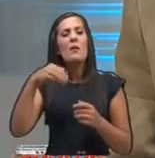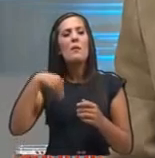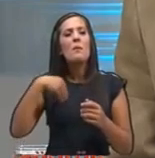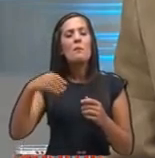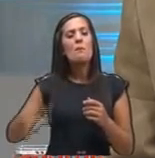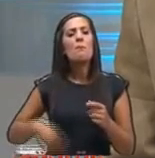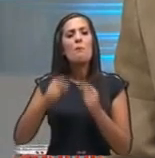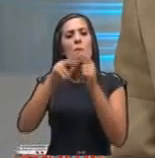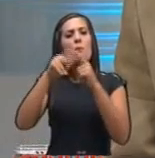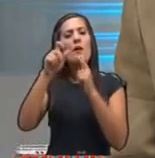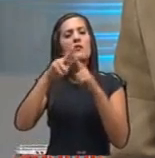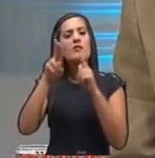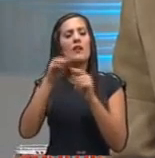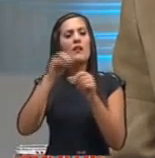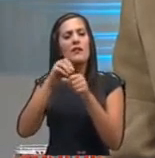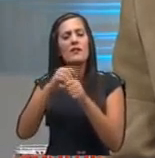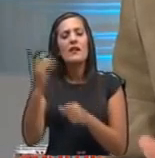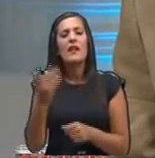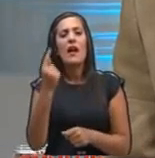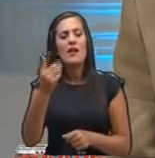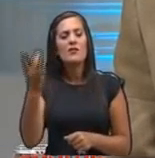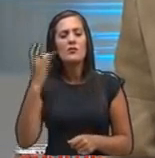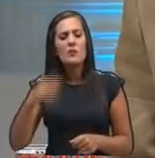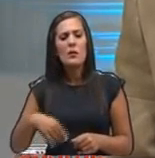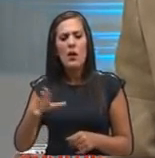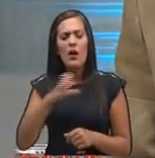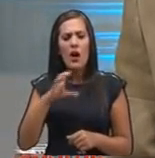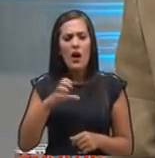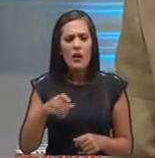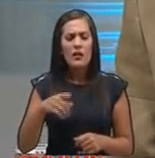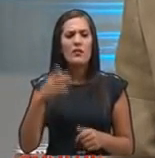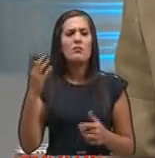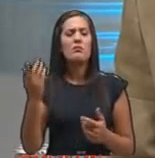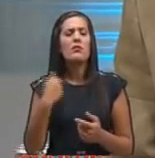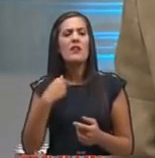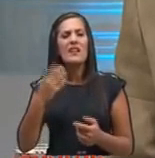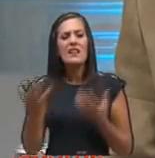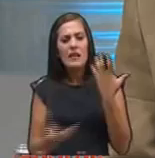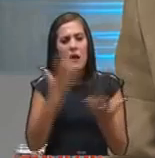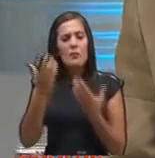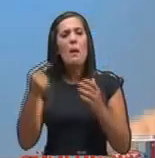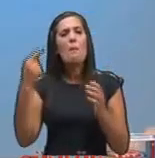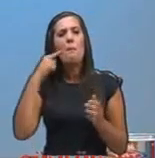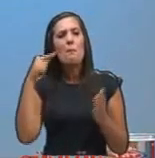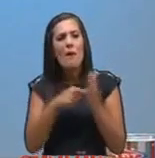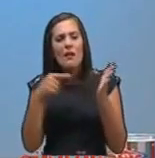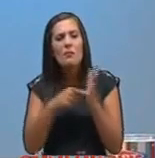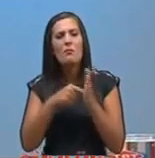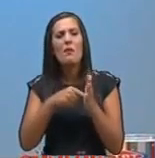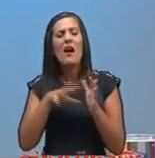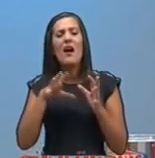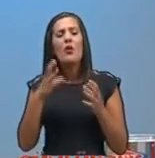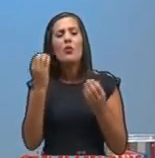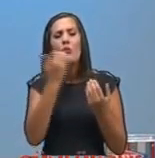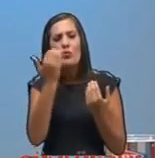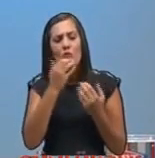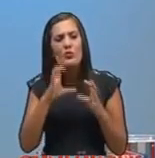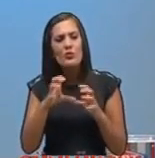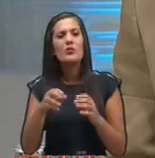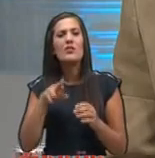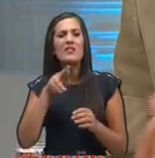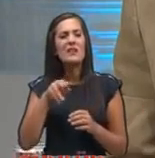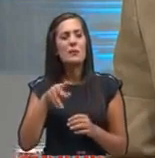bölgede daha az duyma, orada bir takım böyle duyusal rahatsız edici şikayetlerin batma, yanma, karıncalanma gibi.